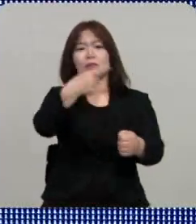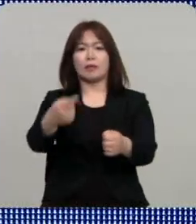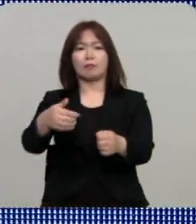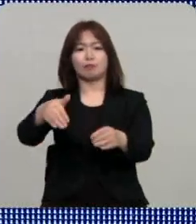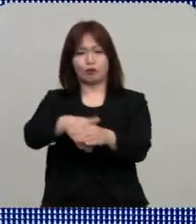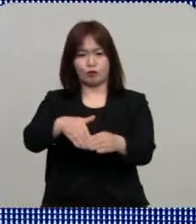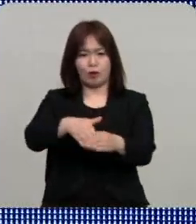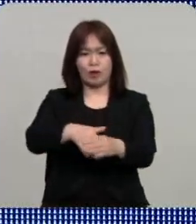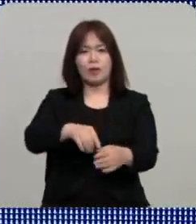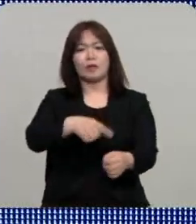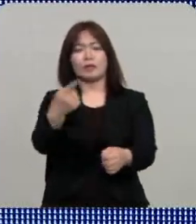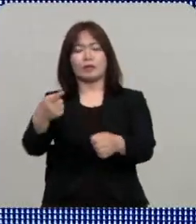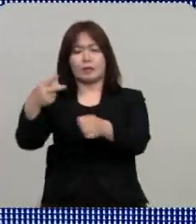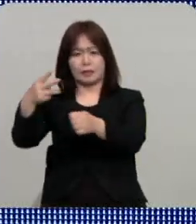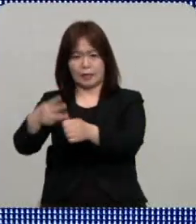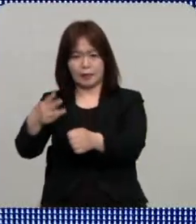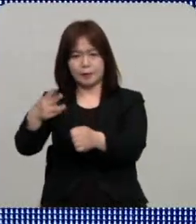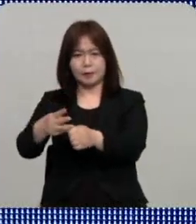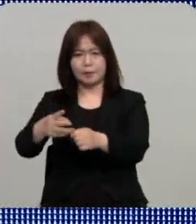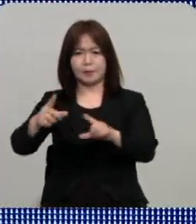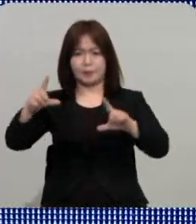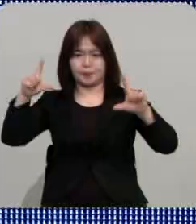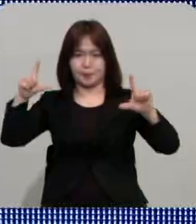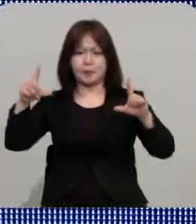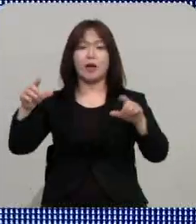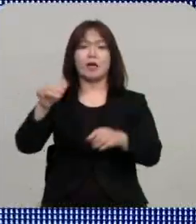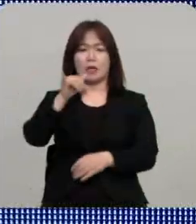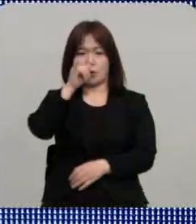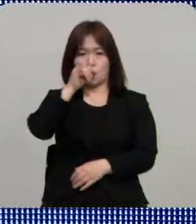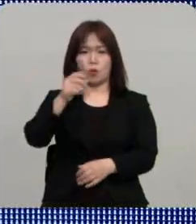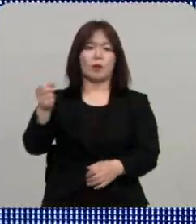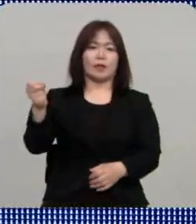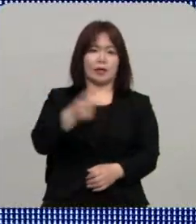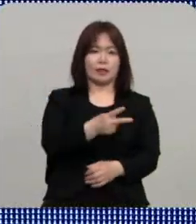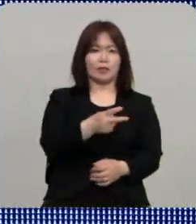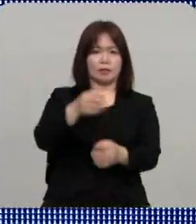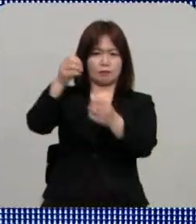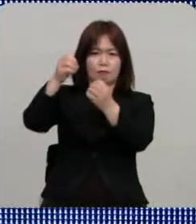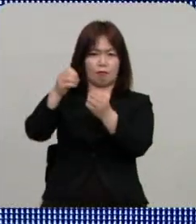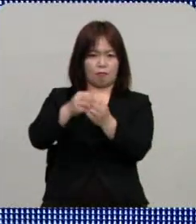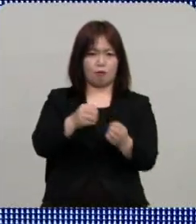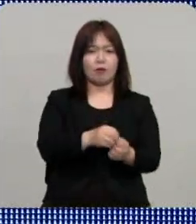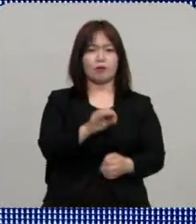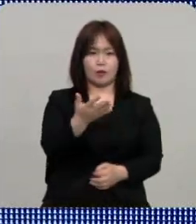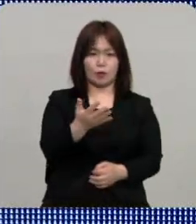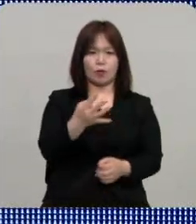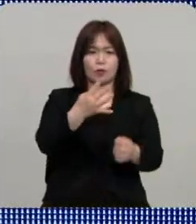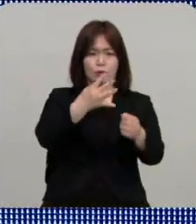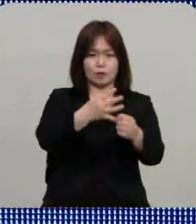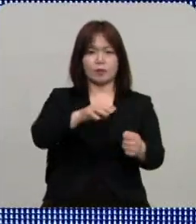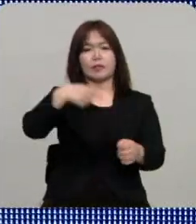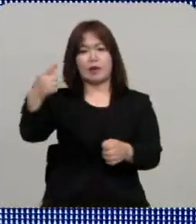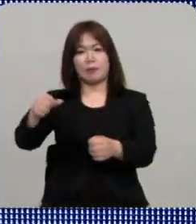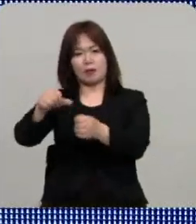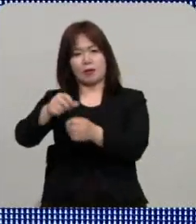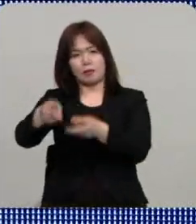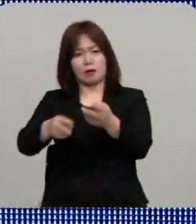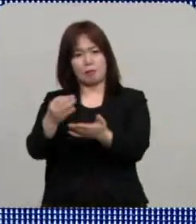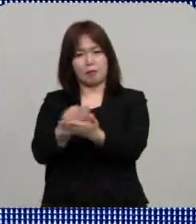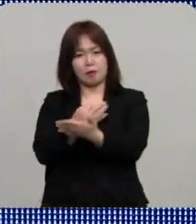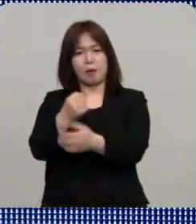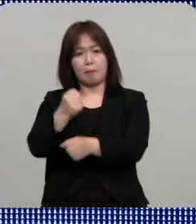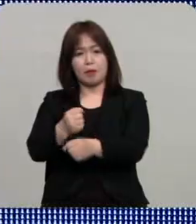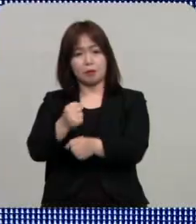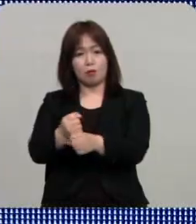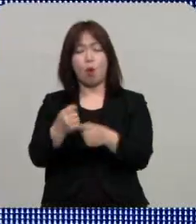오고 그리고 나서 상징이 붙고 다시 전설이 붙고 그 다음에 산업이 따라오고